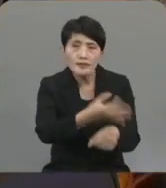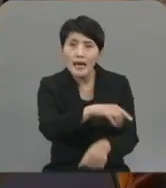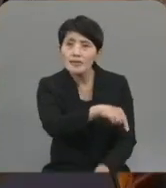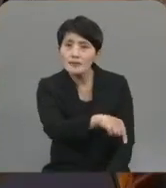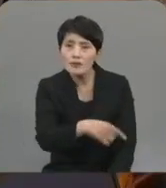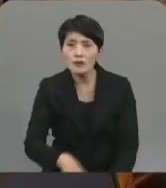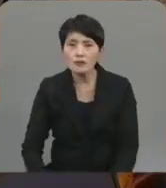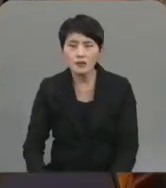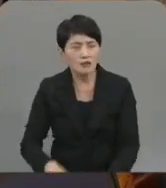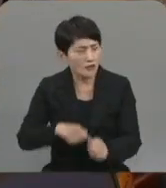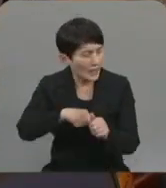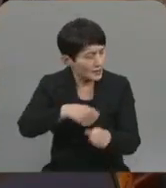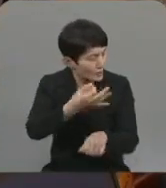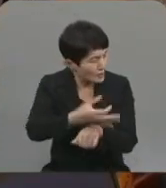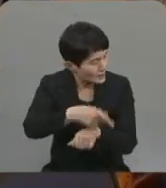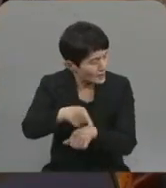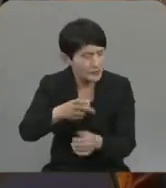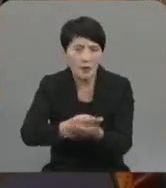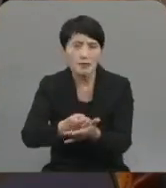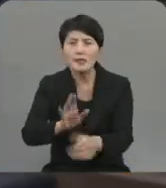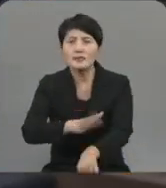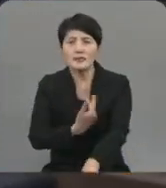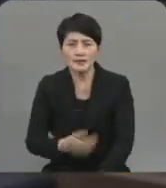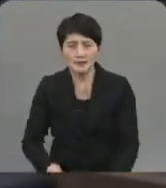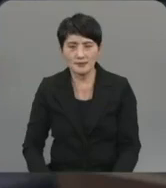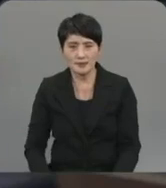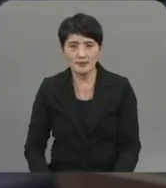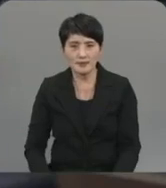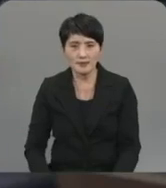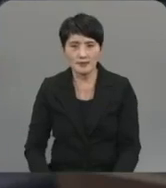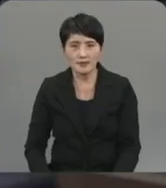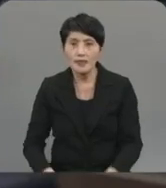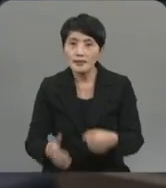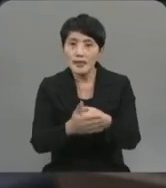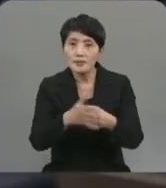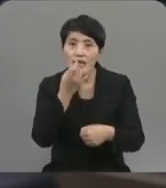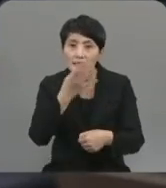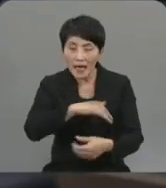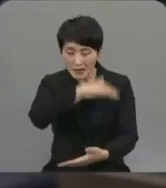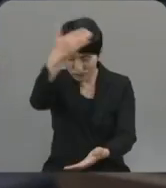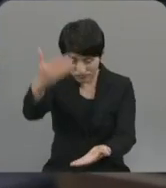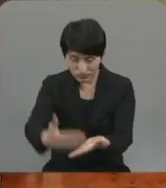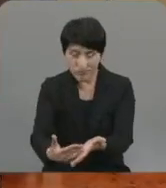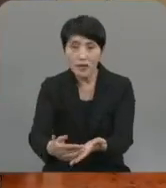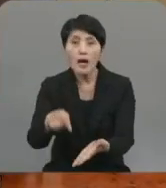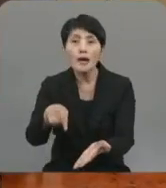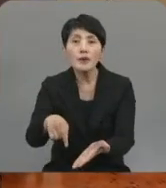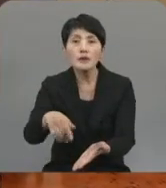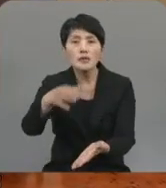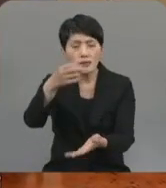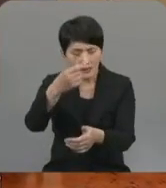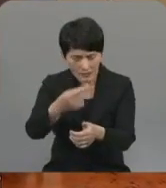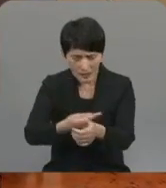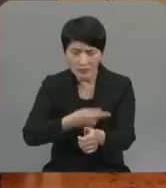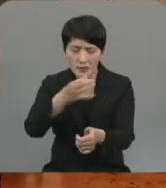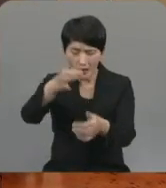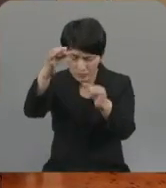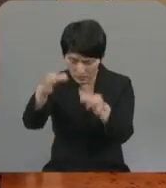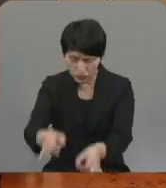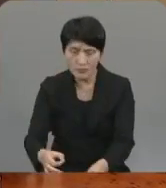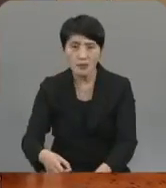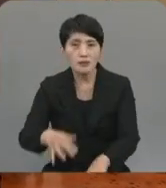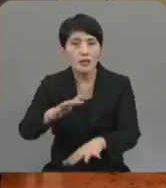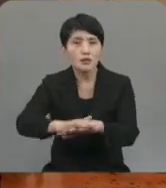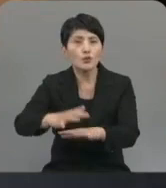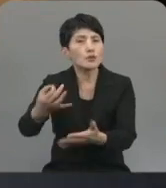5%, theo tổng thống Jun việc chính phủ thu mua tất cả số gạo dư thừa trên thị trường bằng tiền thuế mà người dân phải đổ mồ hôi và xương máu để